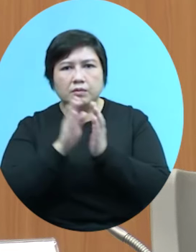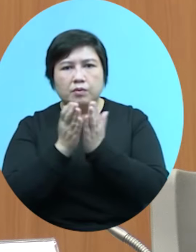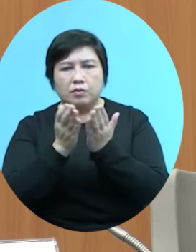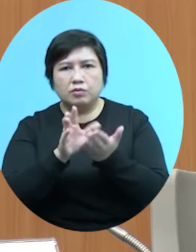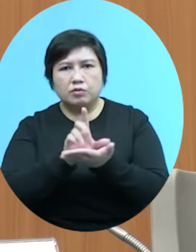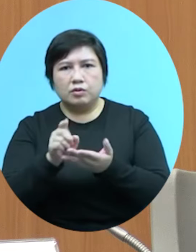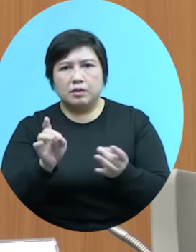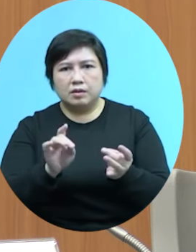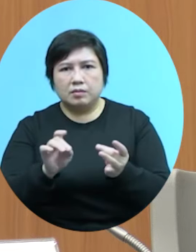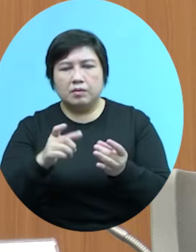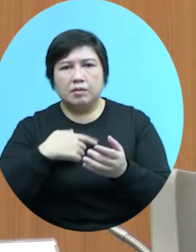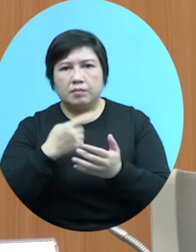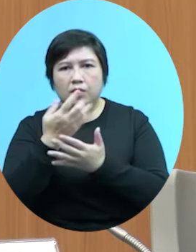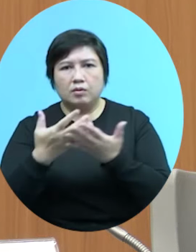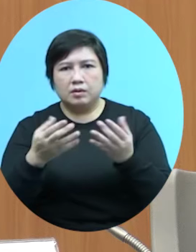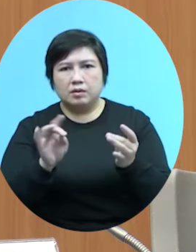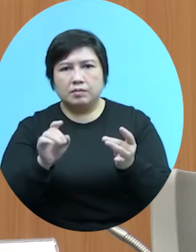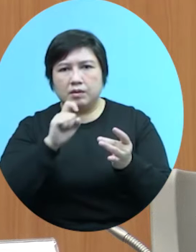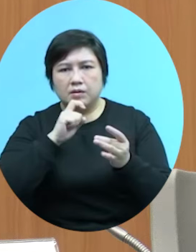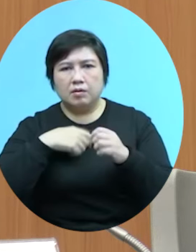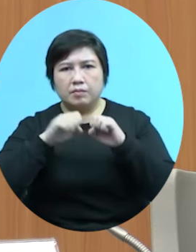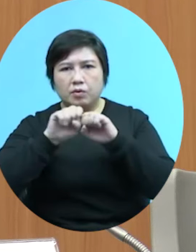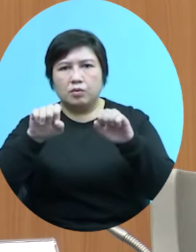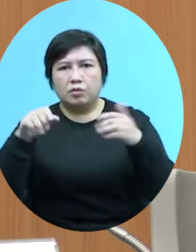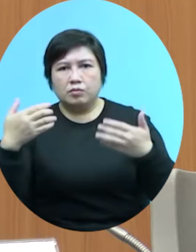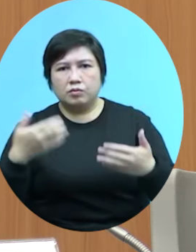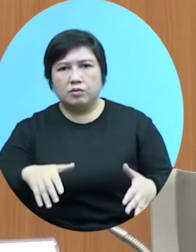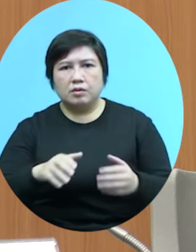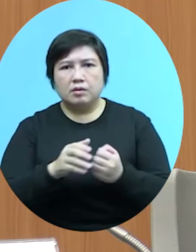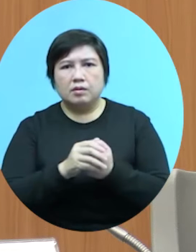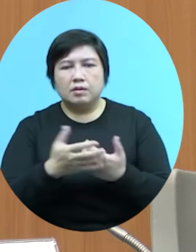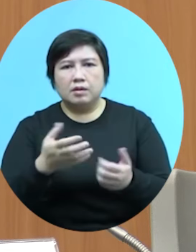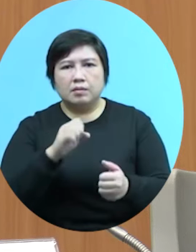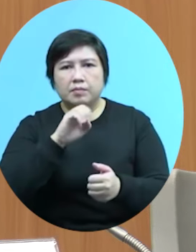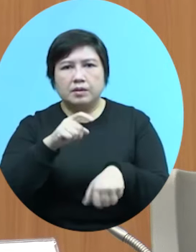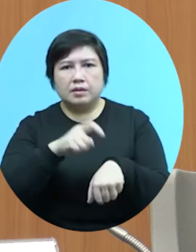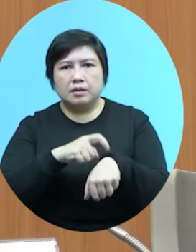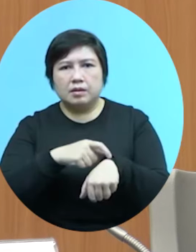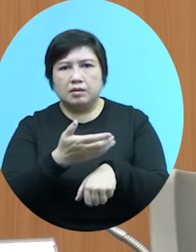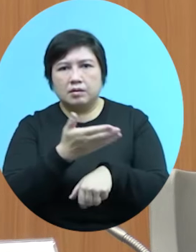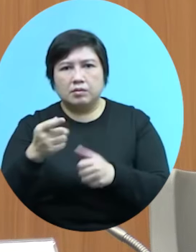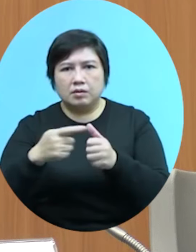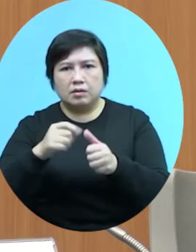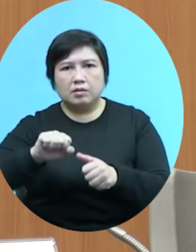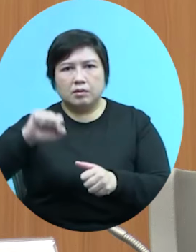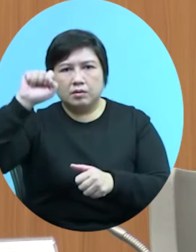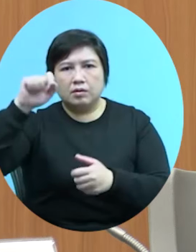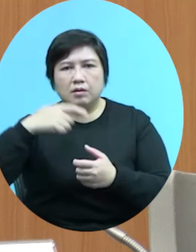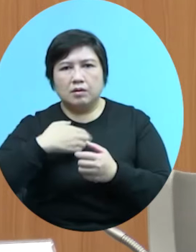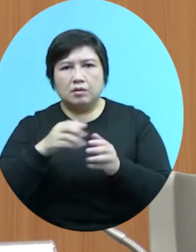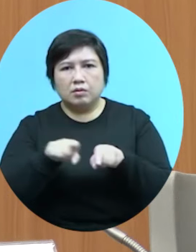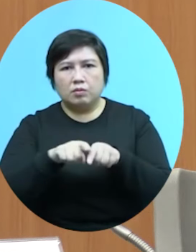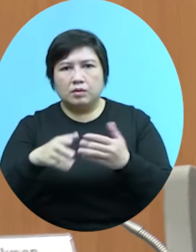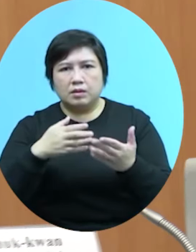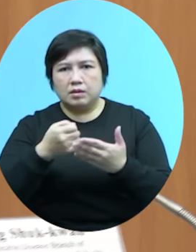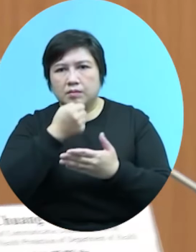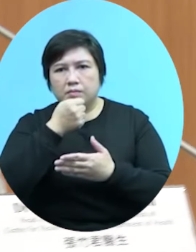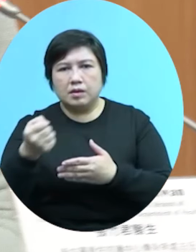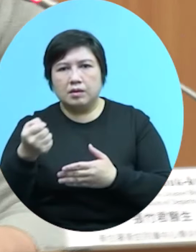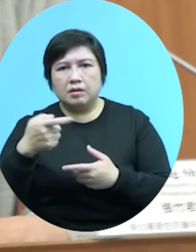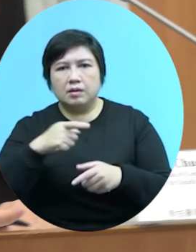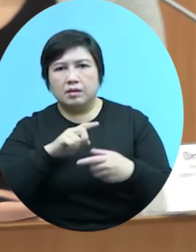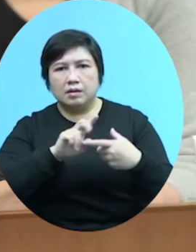都有相關詳情我報告到這裏現在提問時間請大家先舉手我同時交給你的麥克風文在發文前